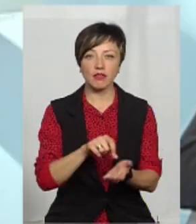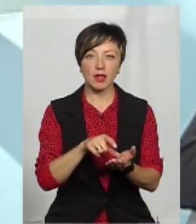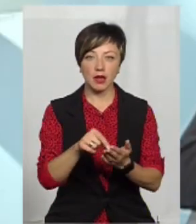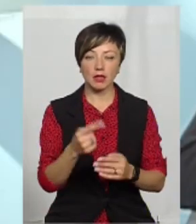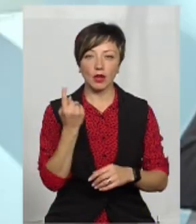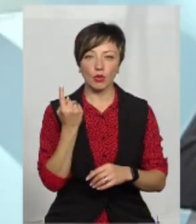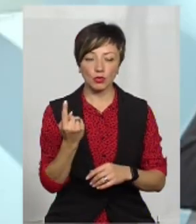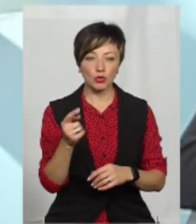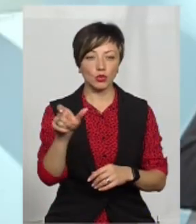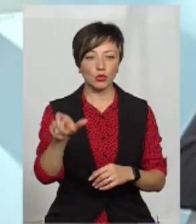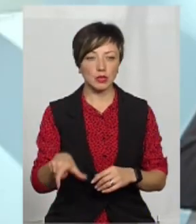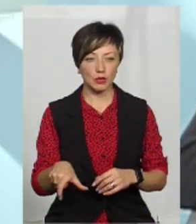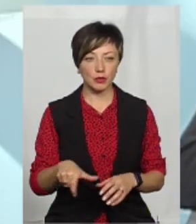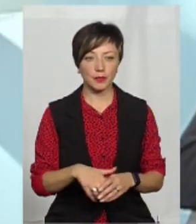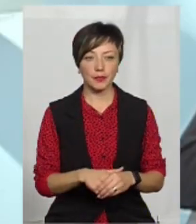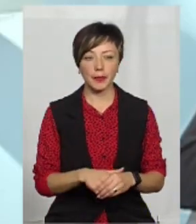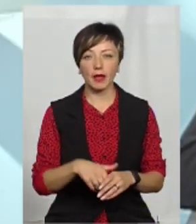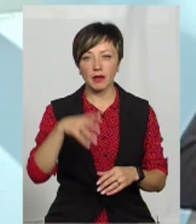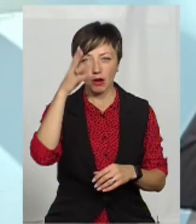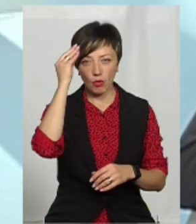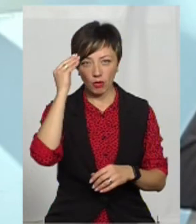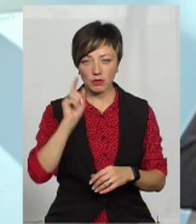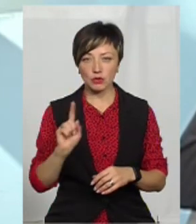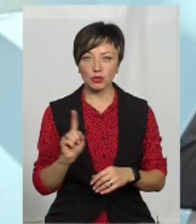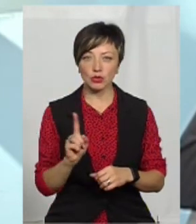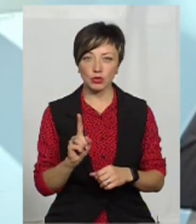квадратних на одну людину. Тобто,